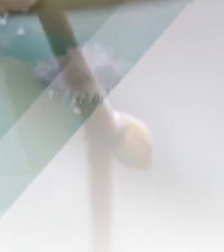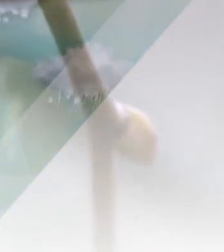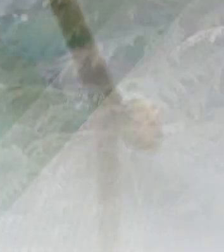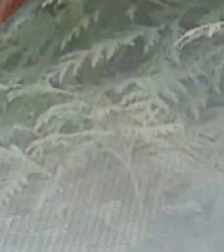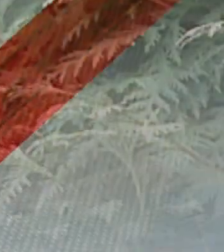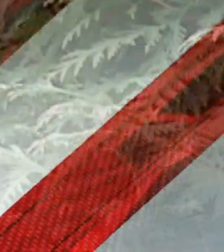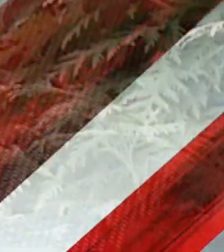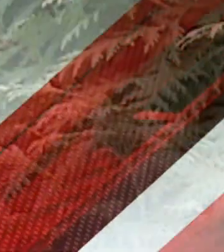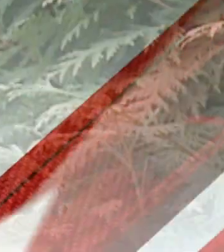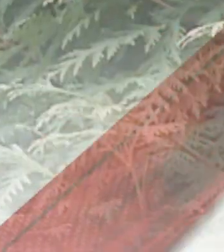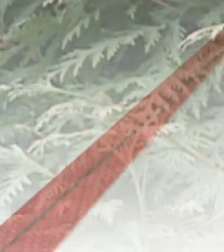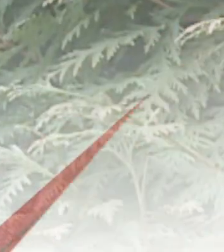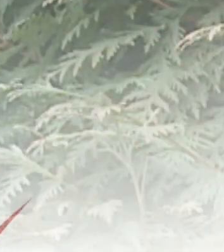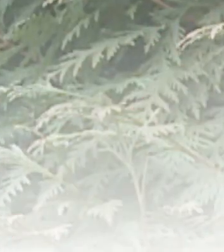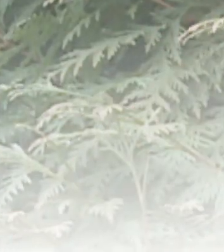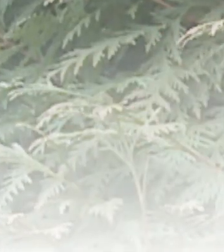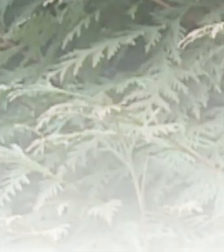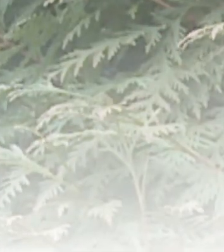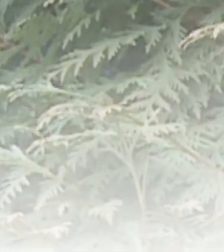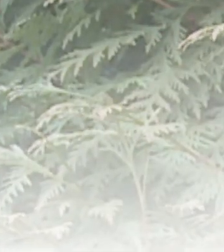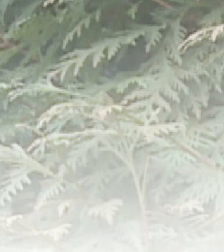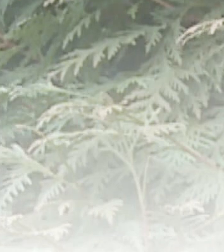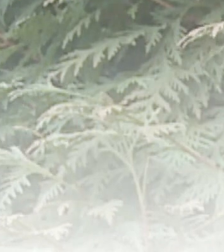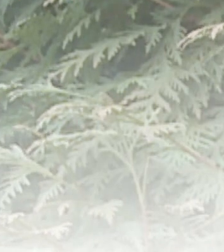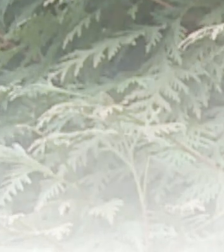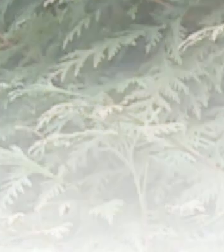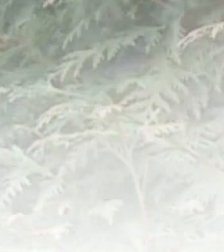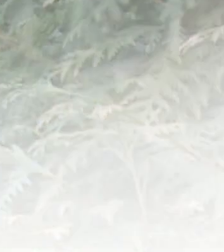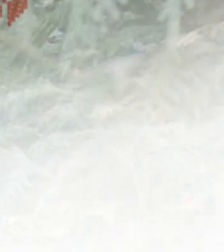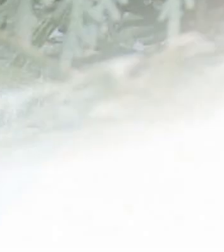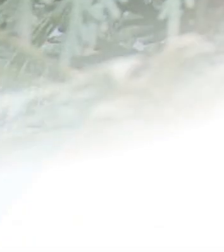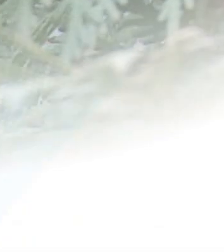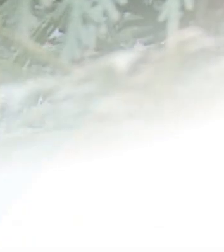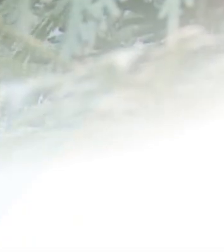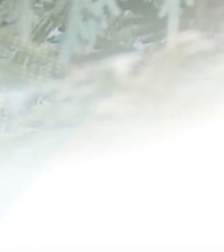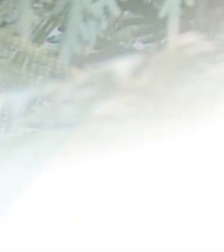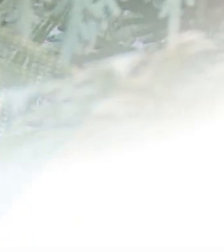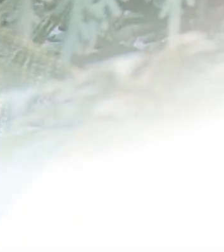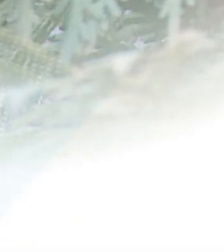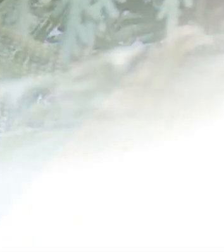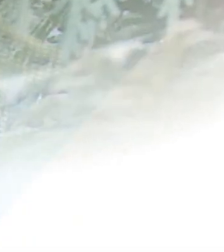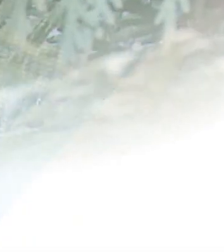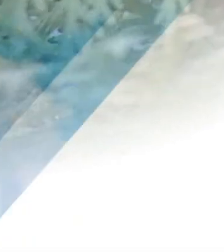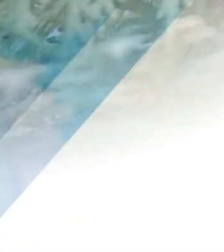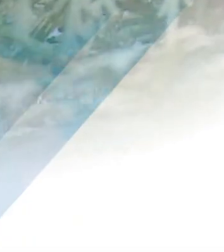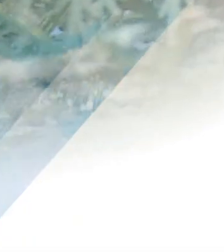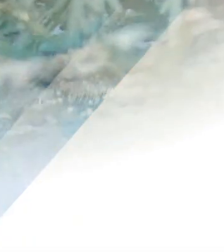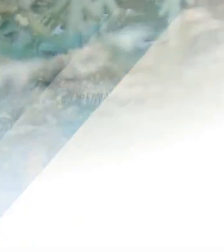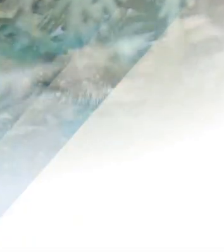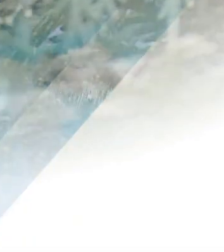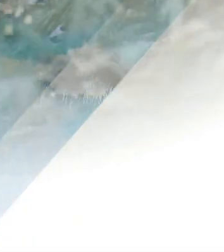імкнецца, і такім чынам зазначалі дзень летняга сонцастаяння. У некаторых мясцовасцях з Кірылы пачыналі